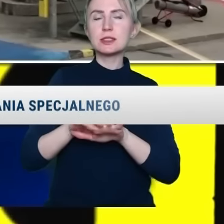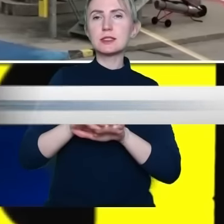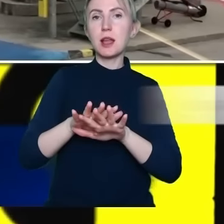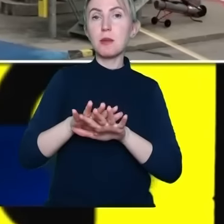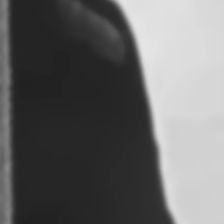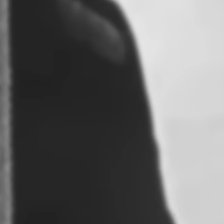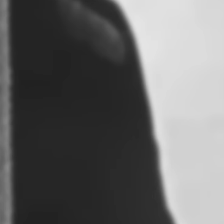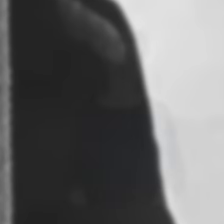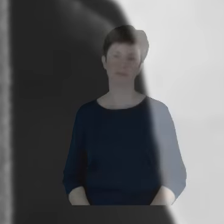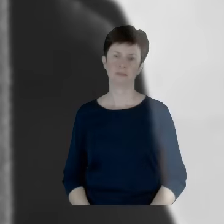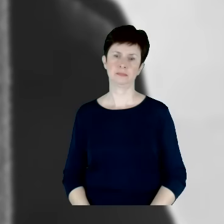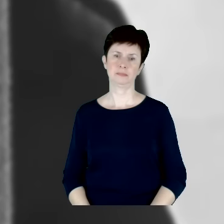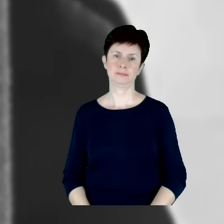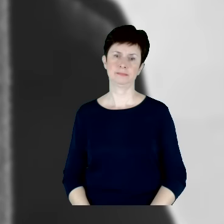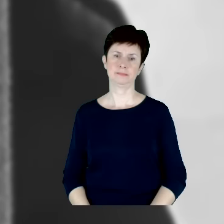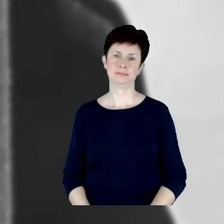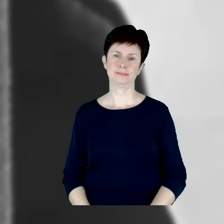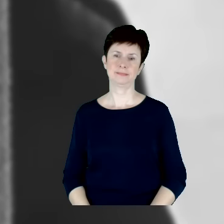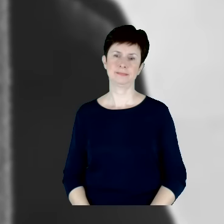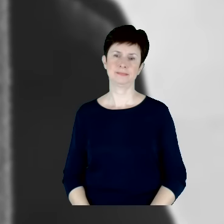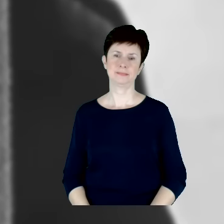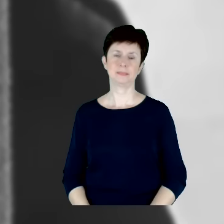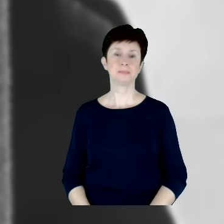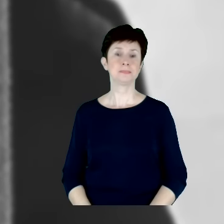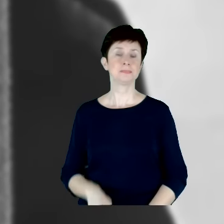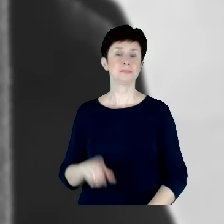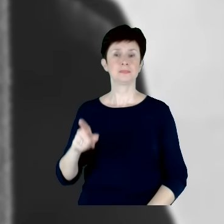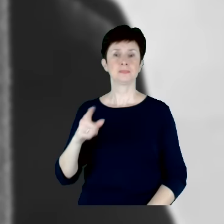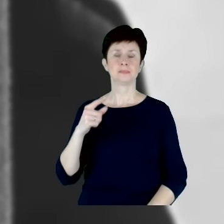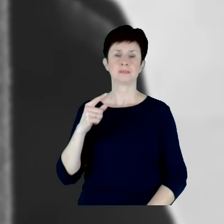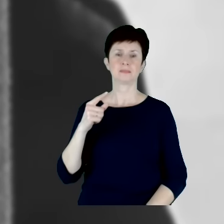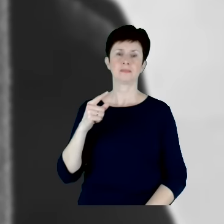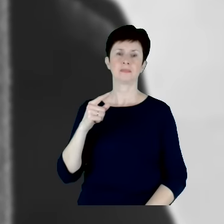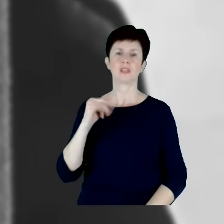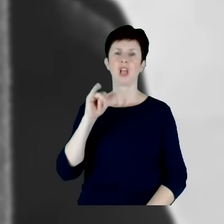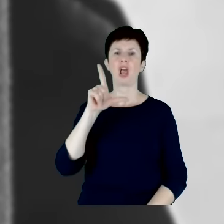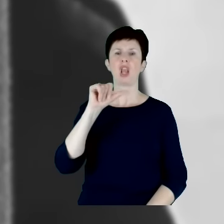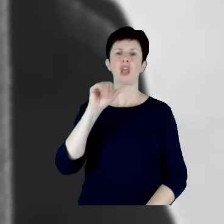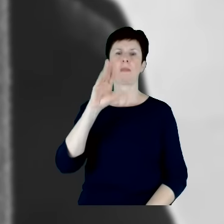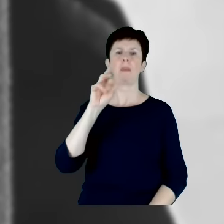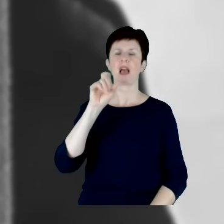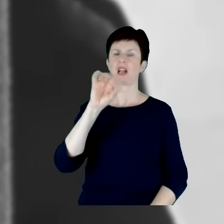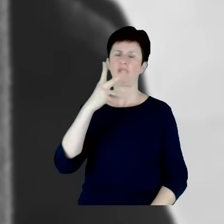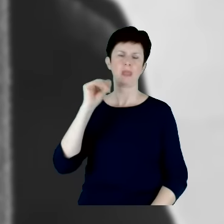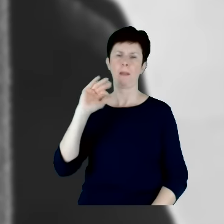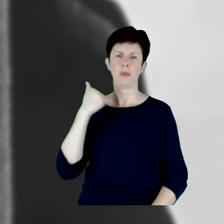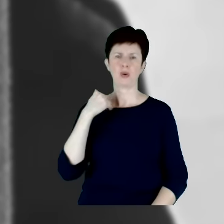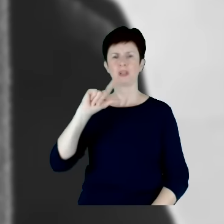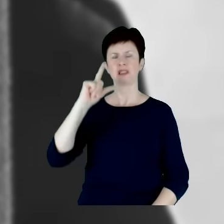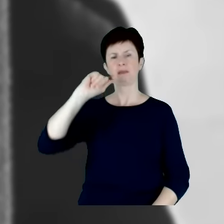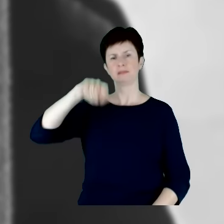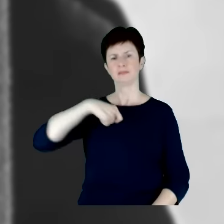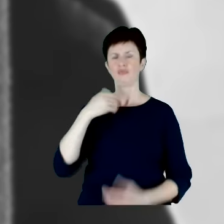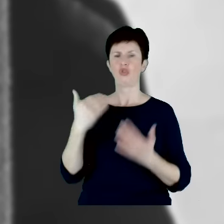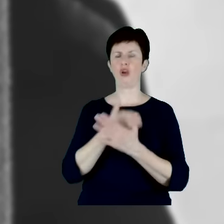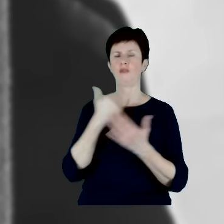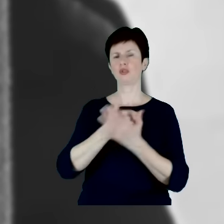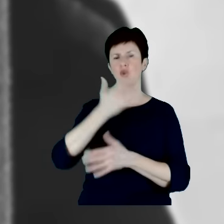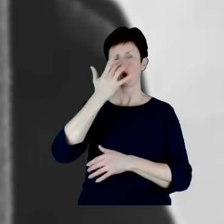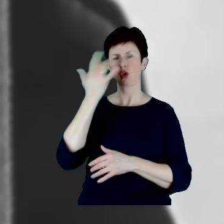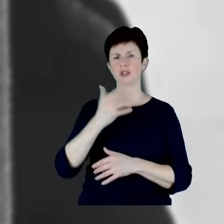Rosji. Nie był prozachodnim liberałem. Sam nazywał siebie nowoczesnym rosyjskim